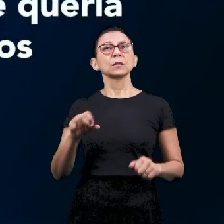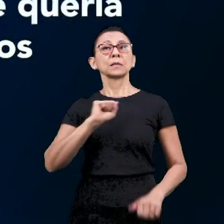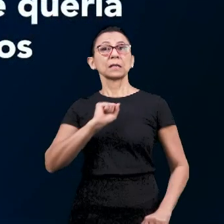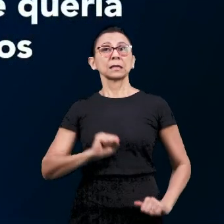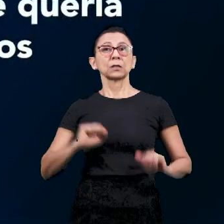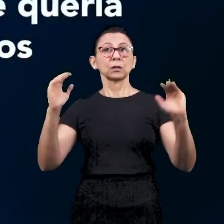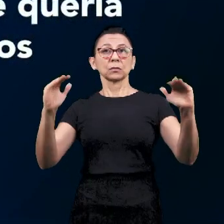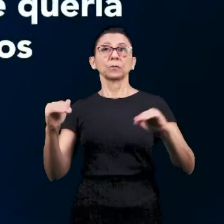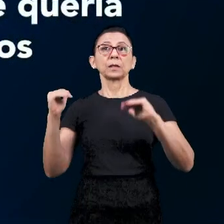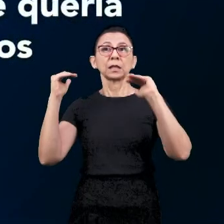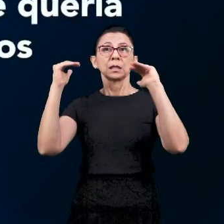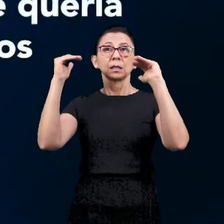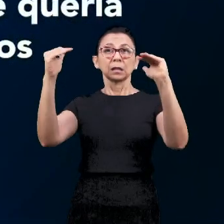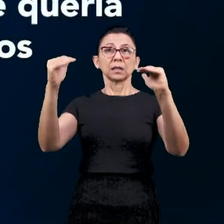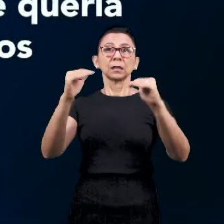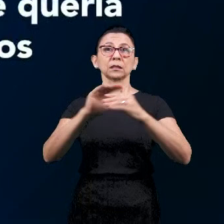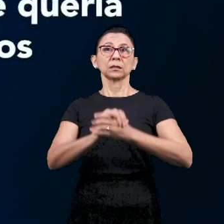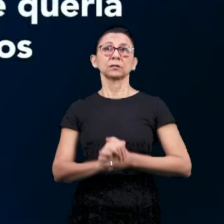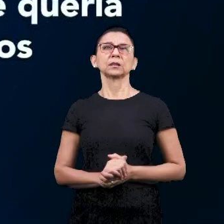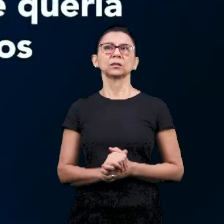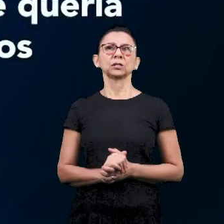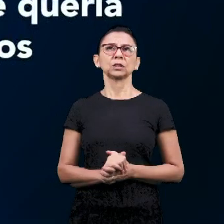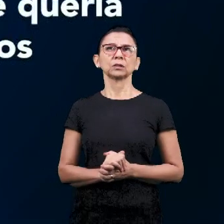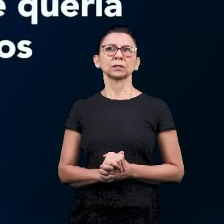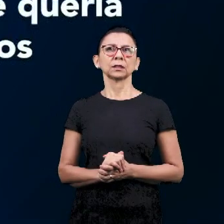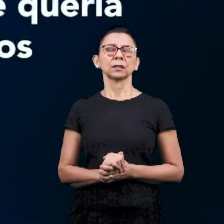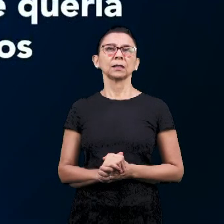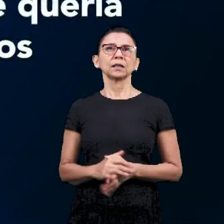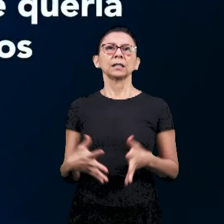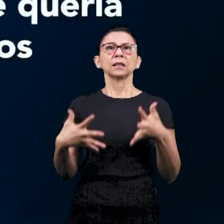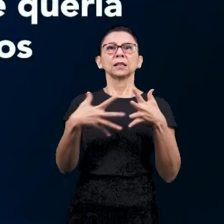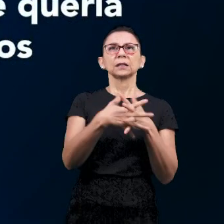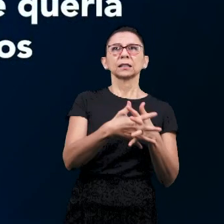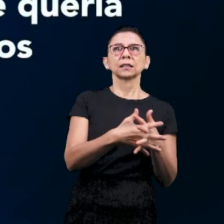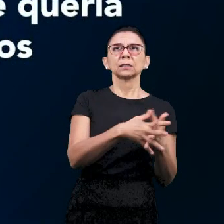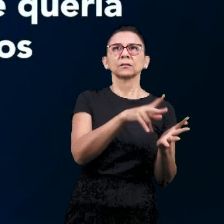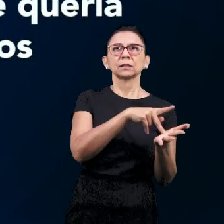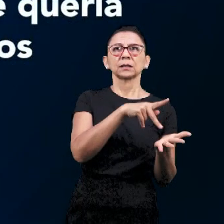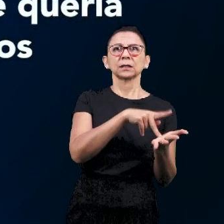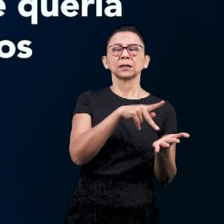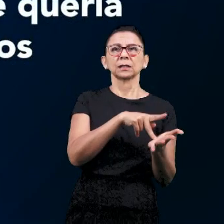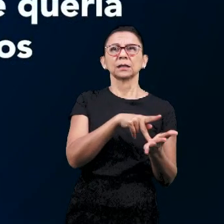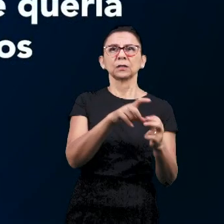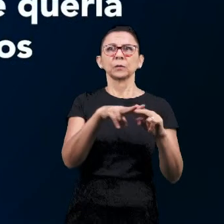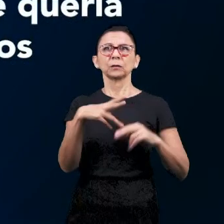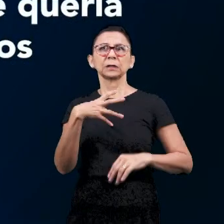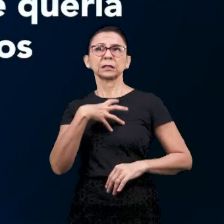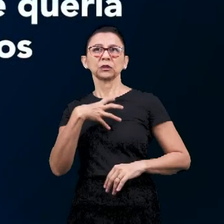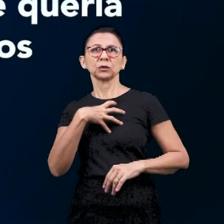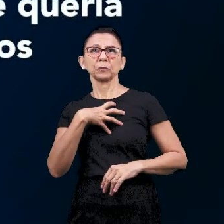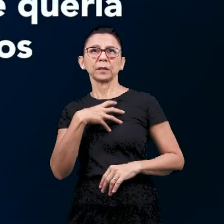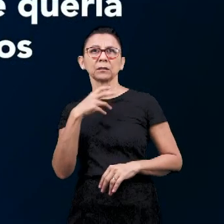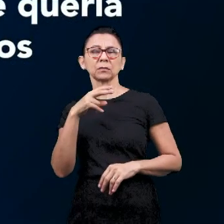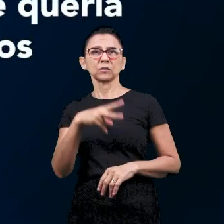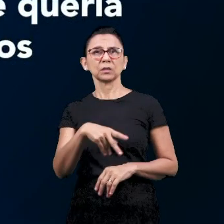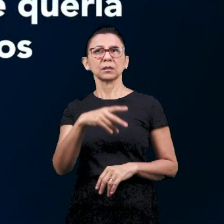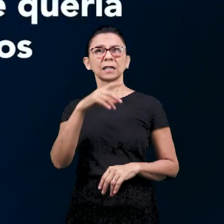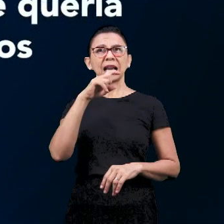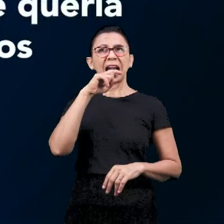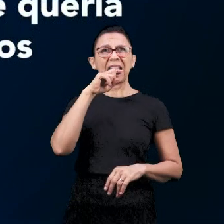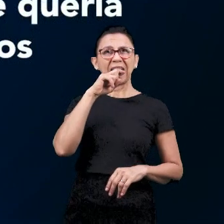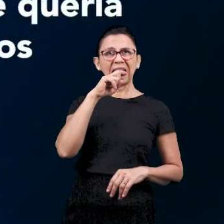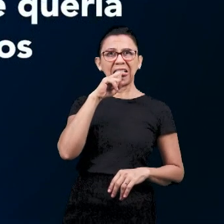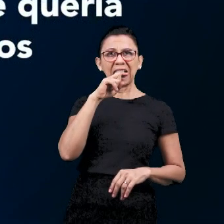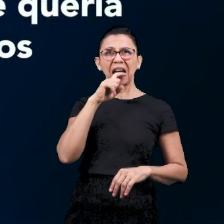donné. C'est-à-dire, nous notons, mes frères, que véritablement le sentiment de l'envie de Jésus, les religieux de cette époque